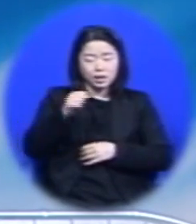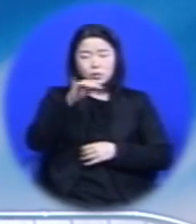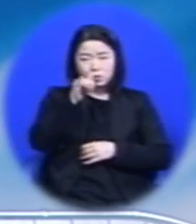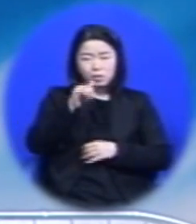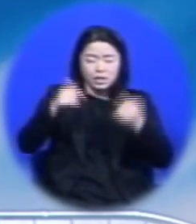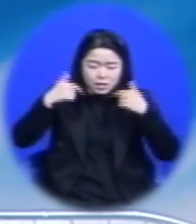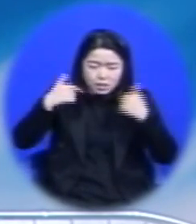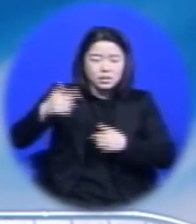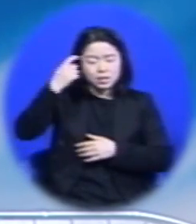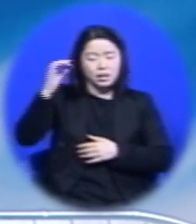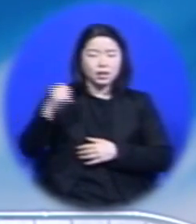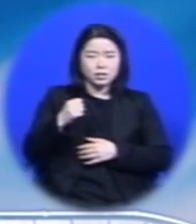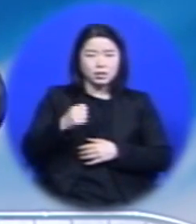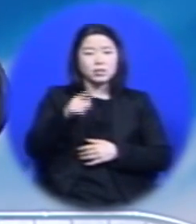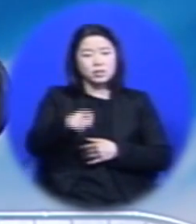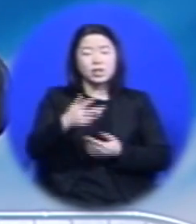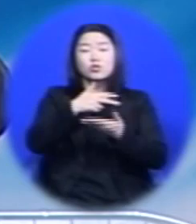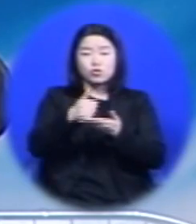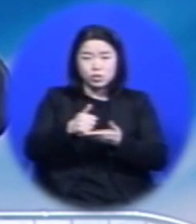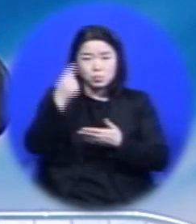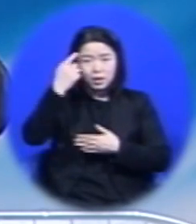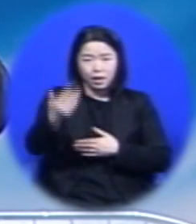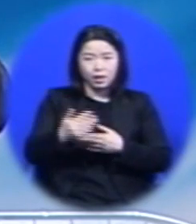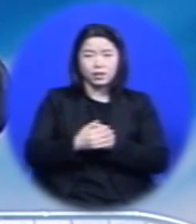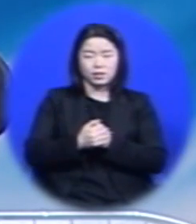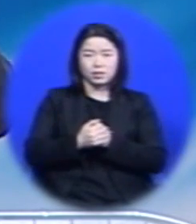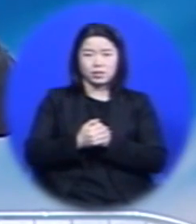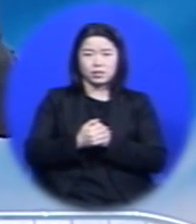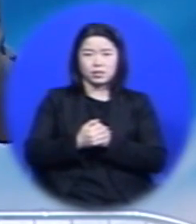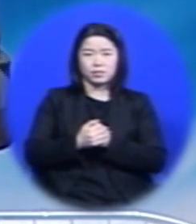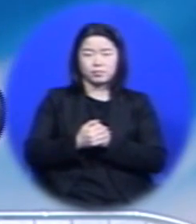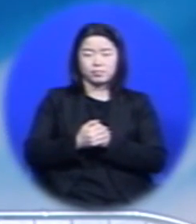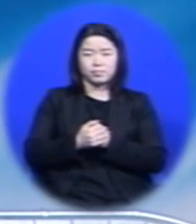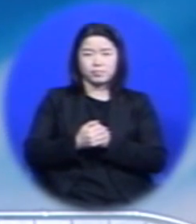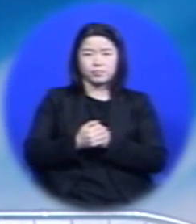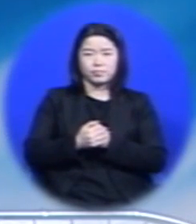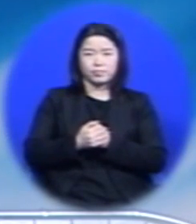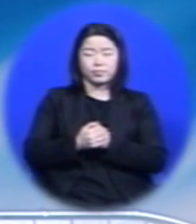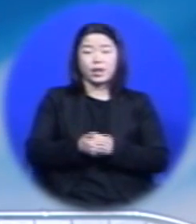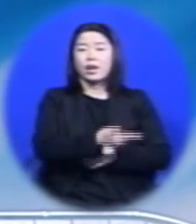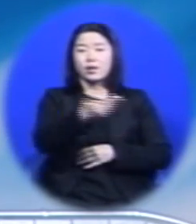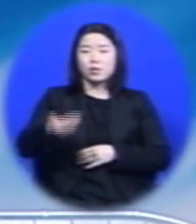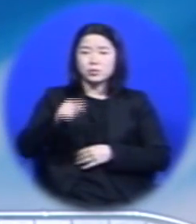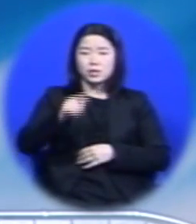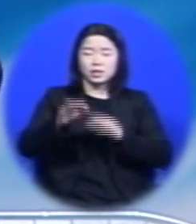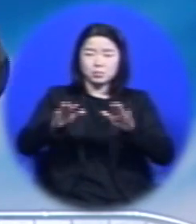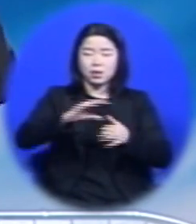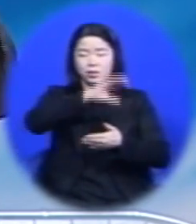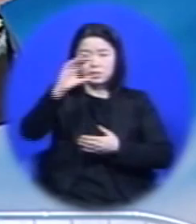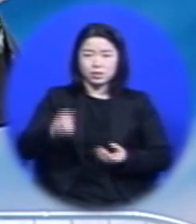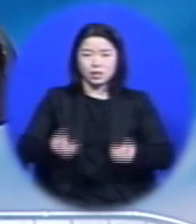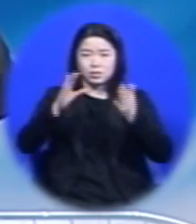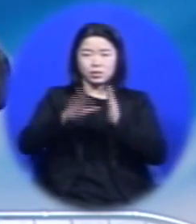생각하는 거 그것이 주님이신 하는 겁 여러분은 이번 성탄절에